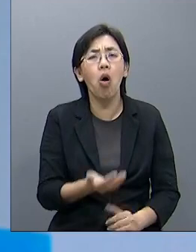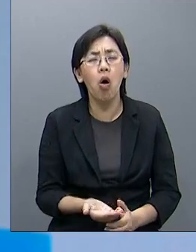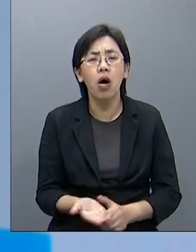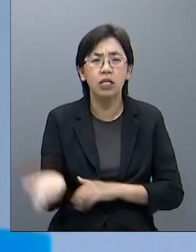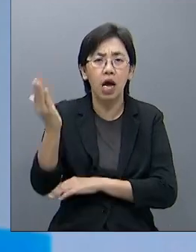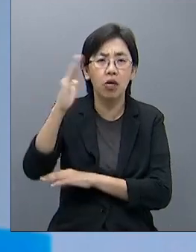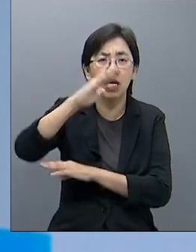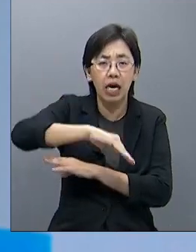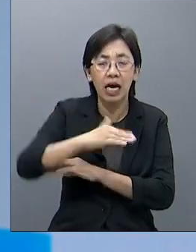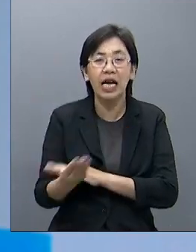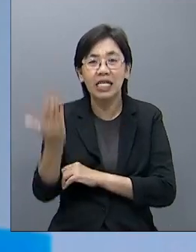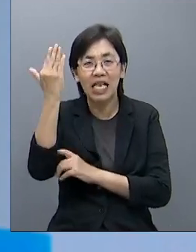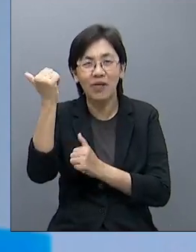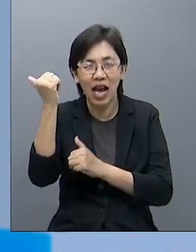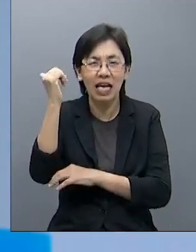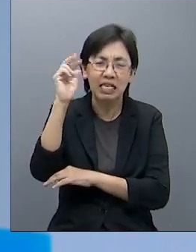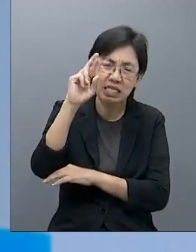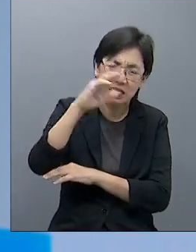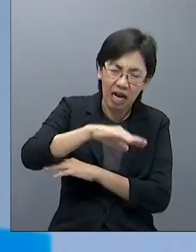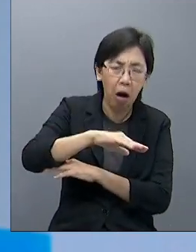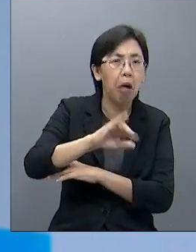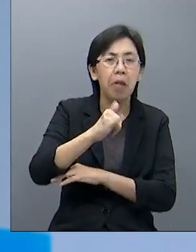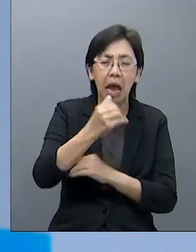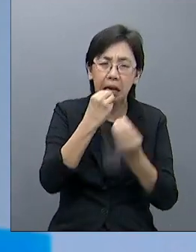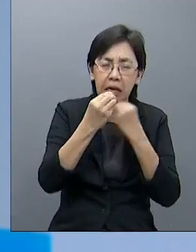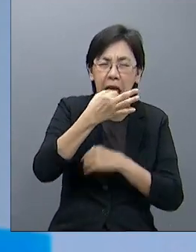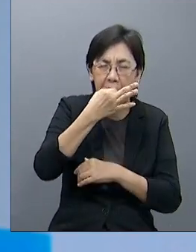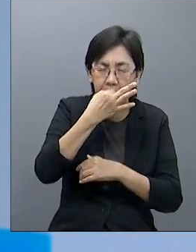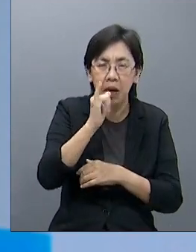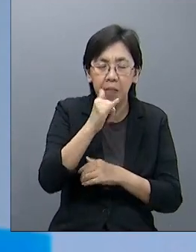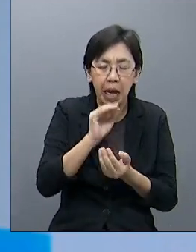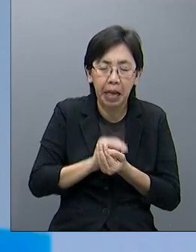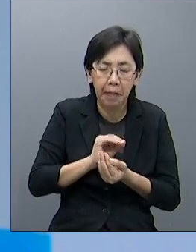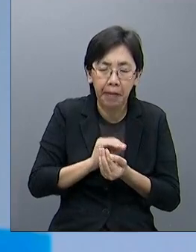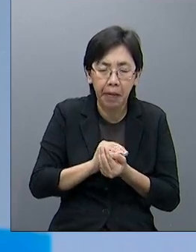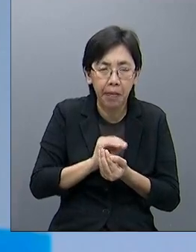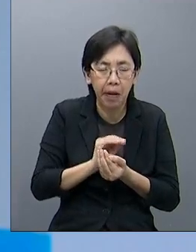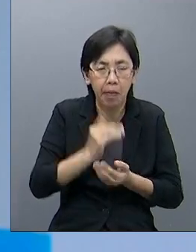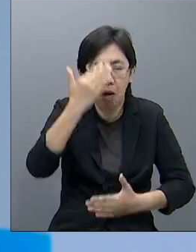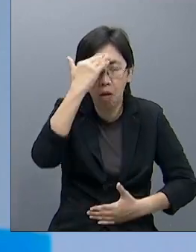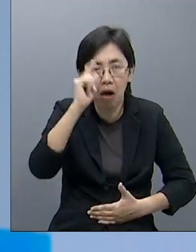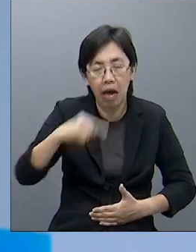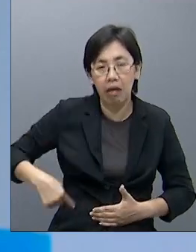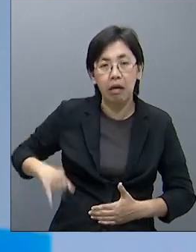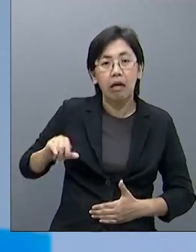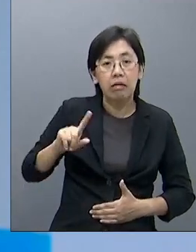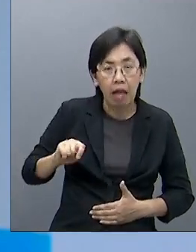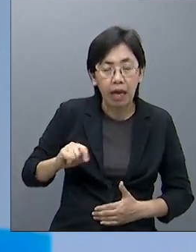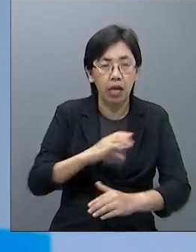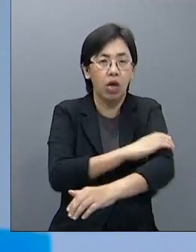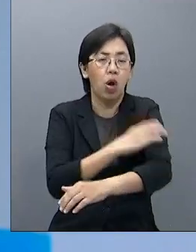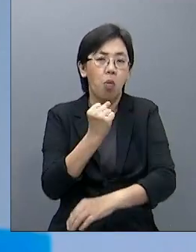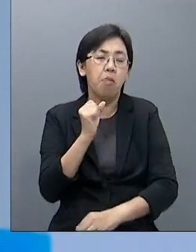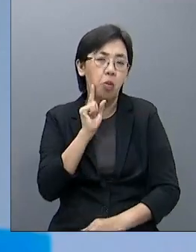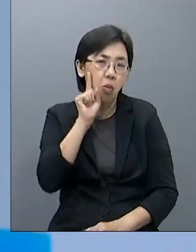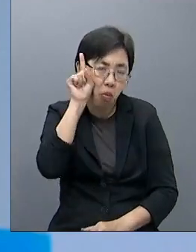อาจะคุมได้มอ 2ือ 3 คุไม่อยู่เอาไปเอามาระยะยาวเราอาจจะเป็โรคไม่ติดต่ออย่เช่นโรคไตหรอวาโรคความดนโลหิตสู